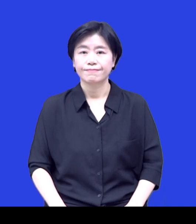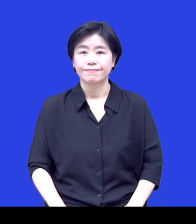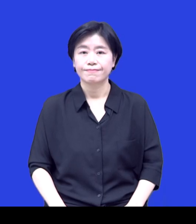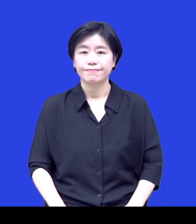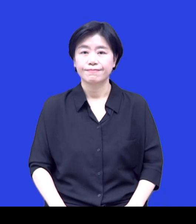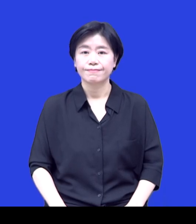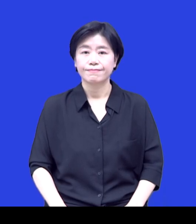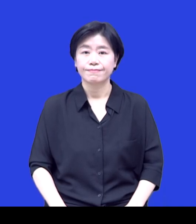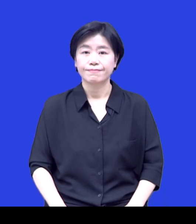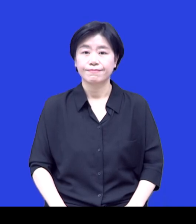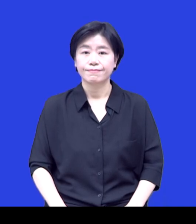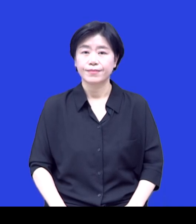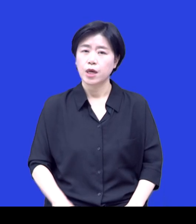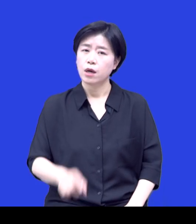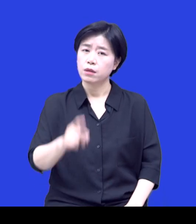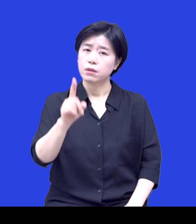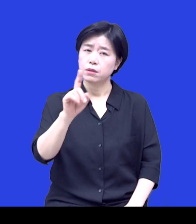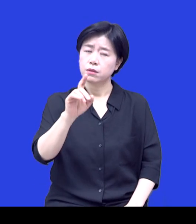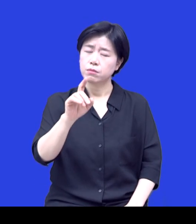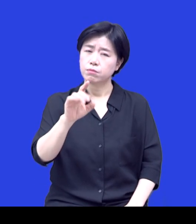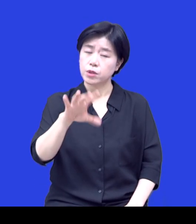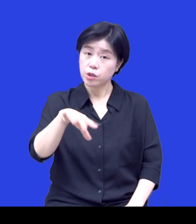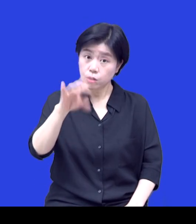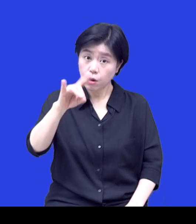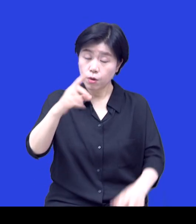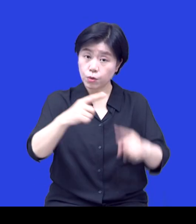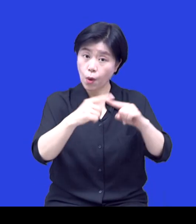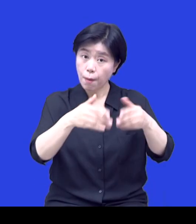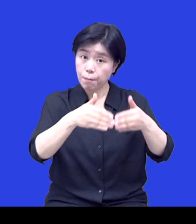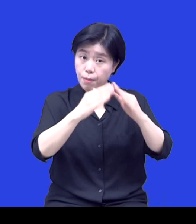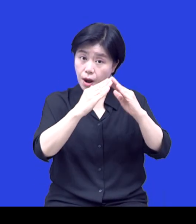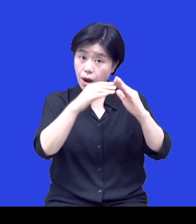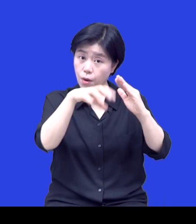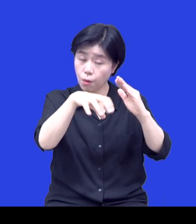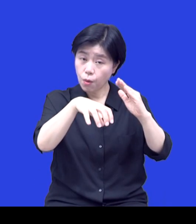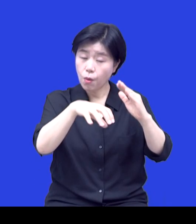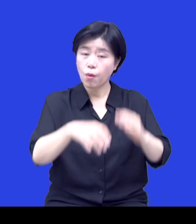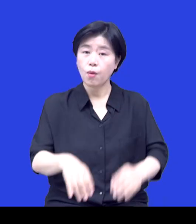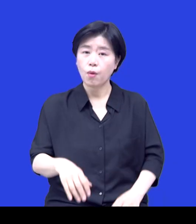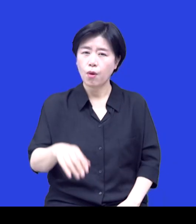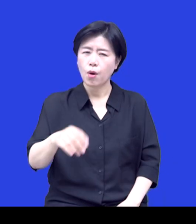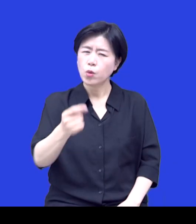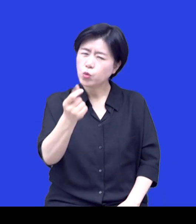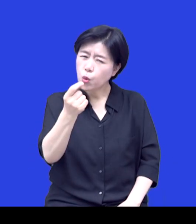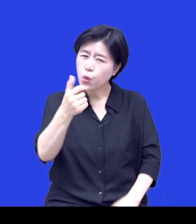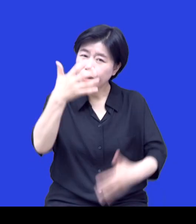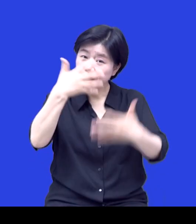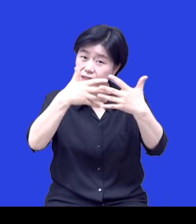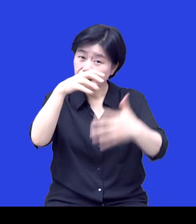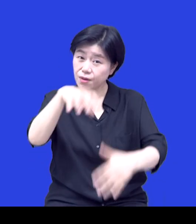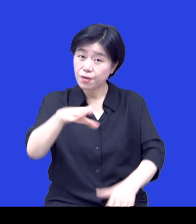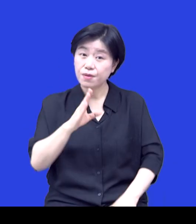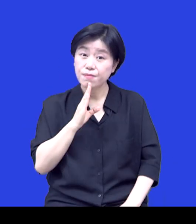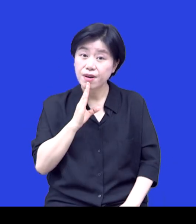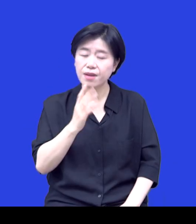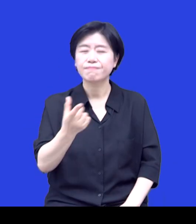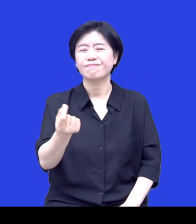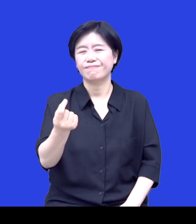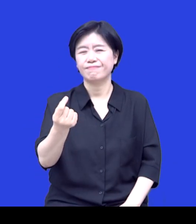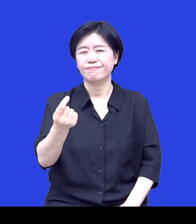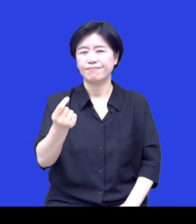처음에 소극장인가 어디서 시작하지 않으셨어요? 그 우리 윤용주 장로님께서 예술의 예. 전당 앞에 그 디에솔이라는 조그만 소극장